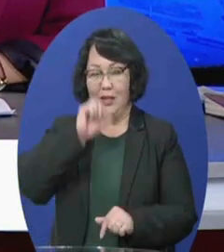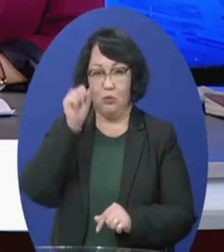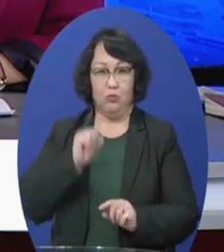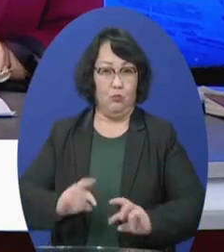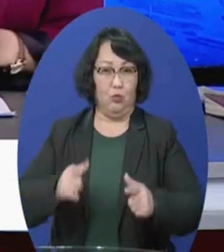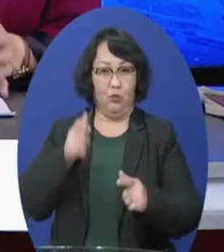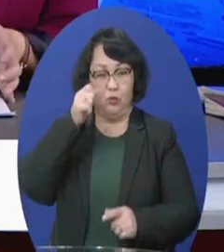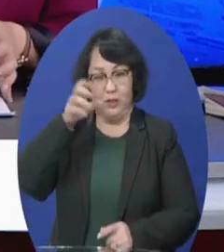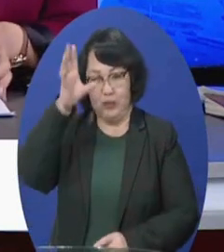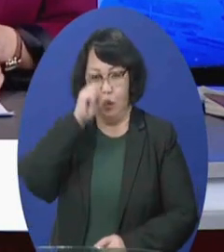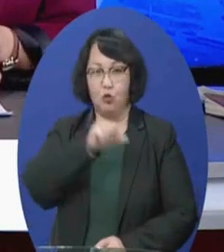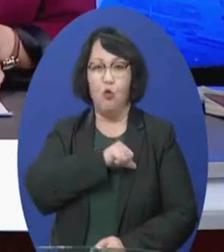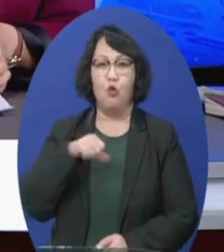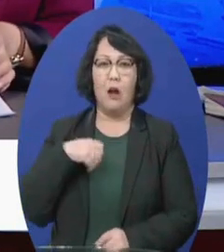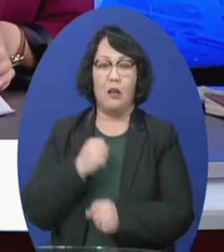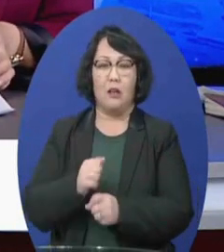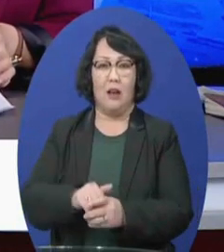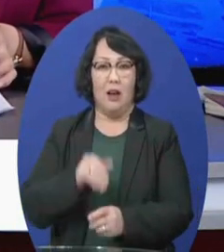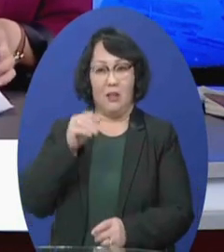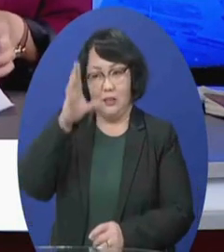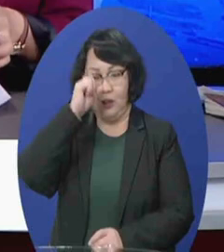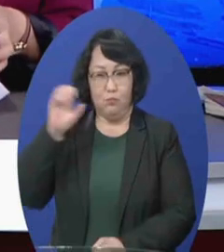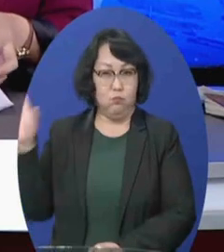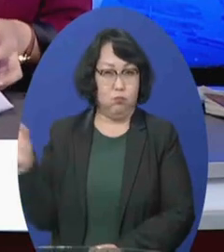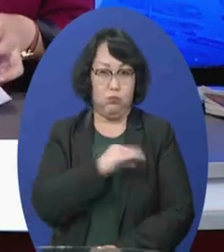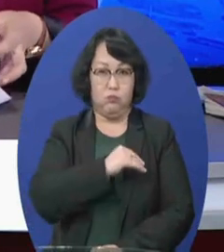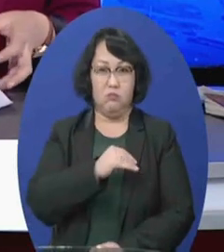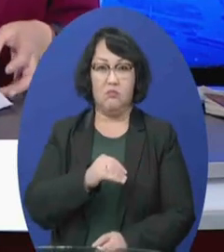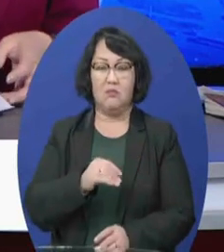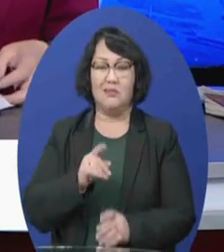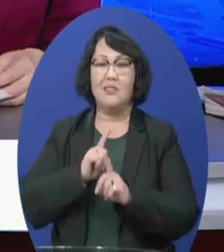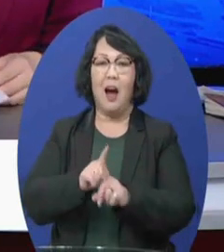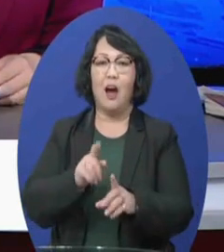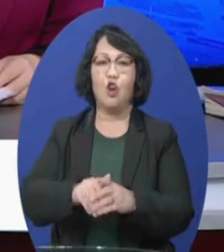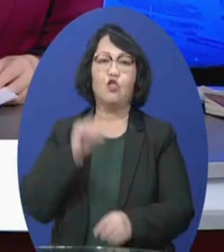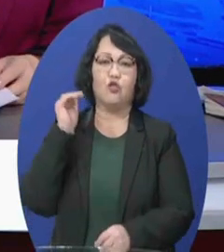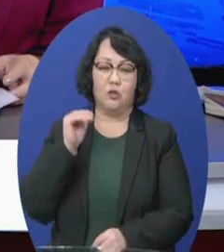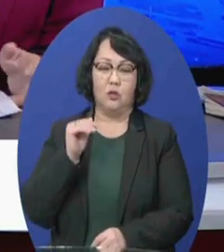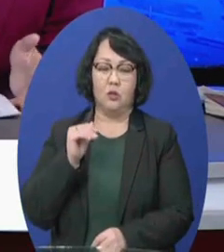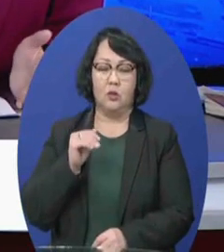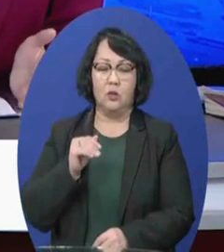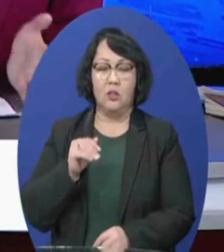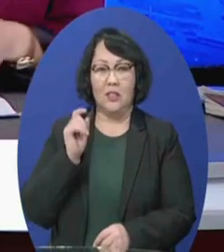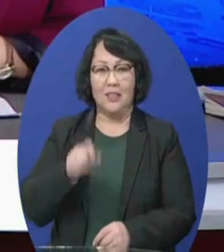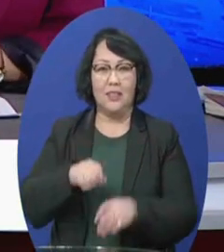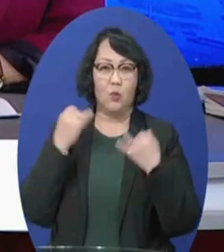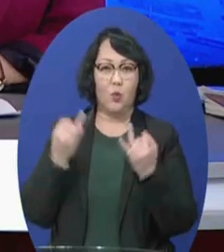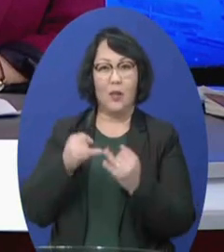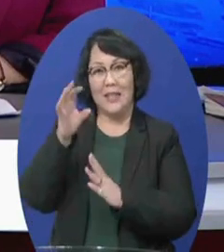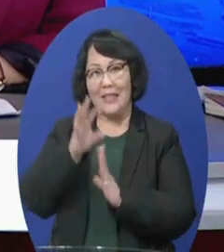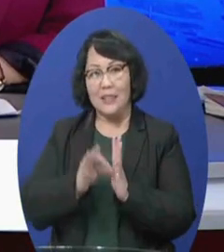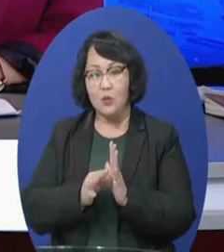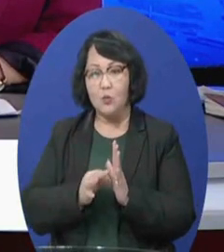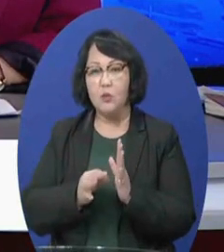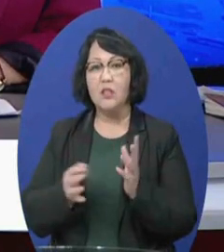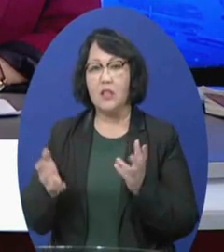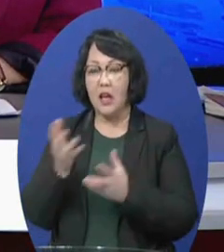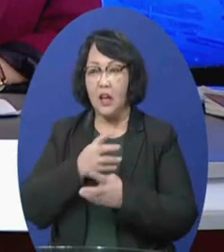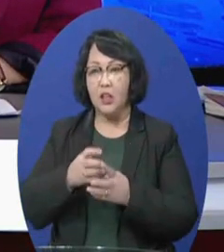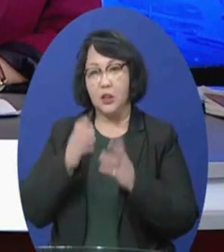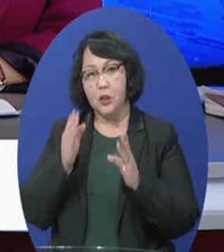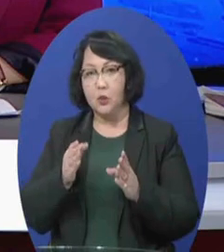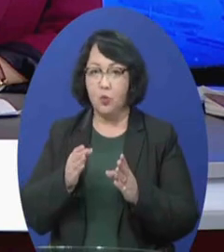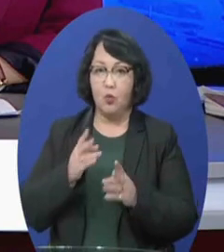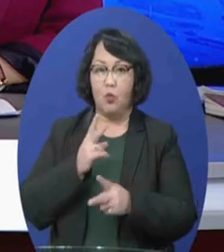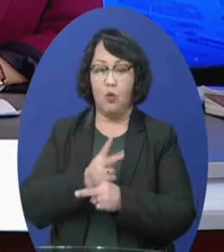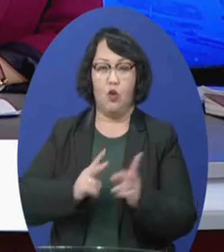өөрөө огцорч байгаа тохиолдолд танхим бүрэлдэхүүнээр огцорно. Тийм учраас асуудлыг улсын хурал хэлэлцэхээр хууль эрхцэн орчин бол байгаа юм а. Тийм учраас өнөөдөр өдөөс